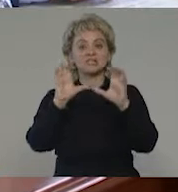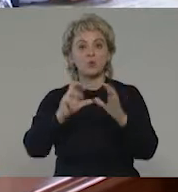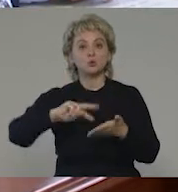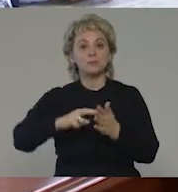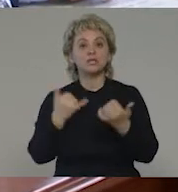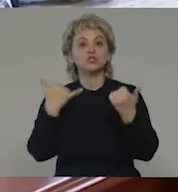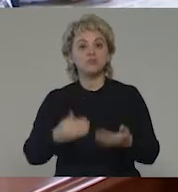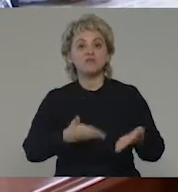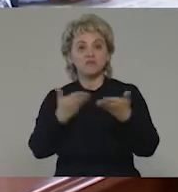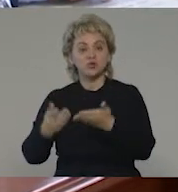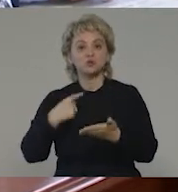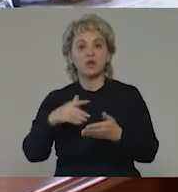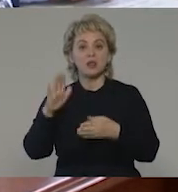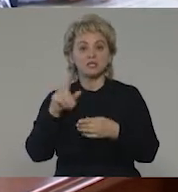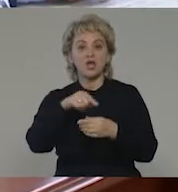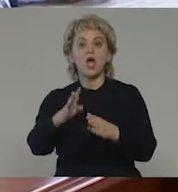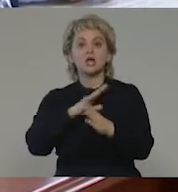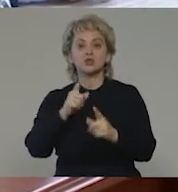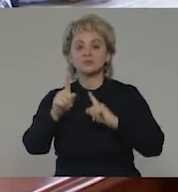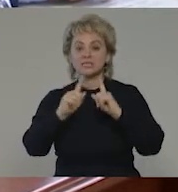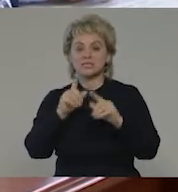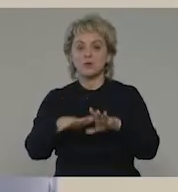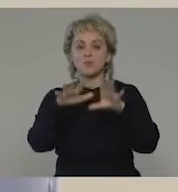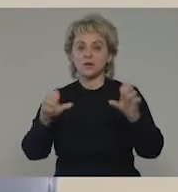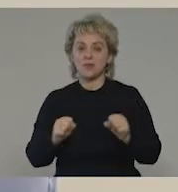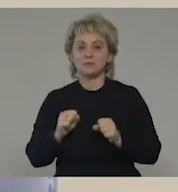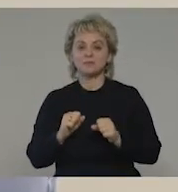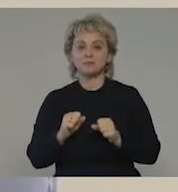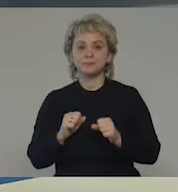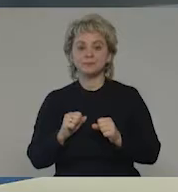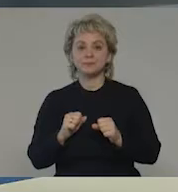законопроект и теперь вынесут его на голосование на очередном заседании парламента.